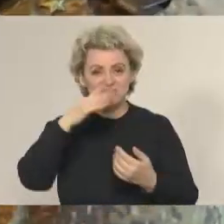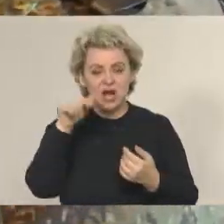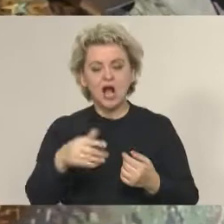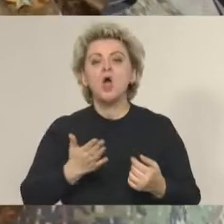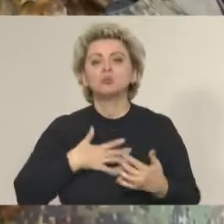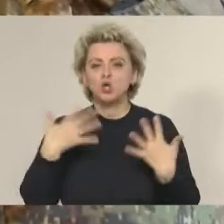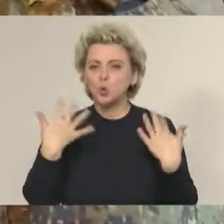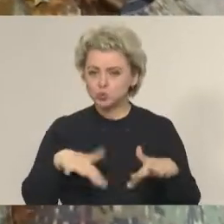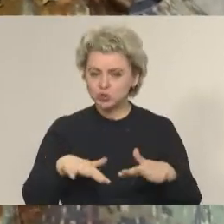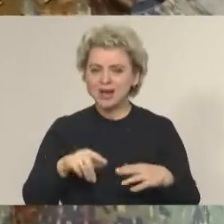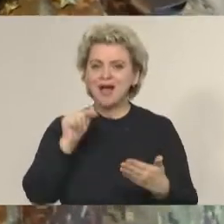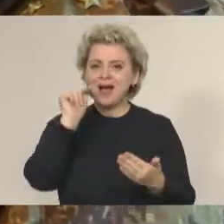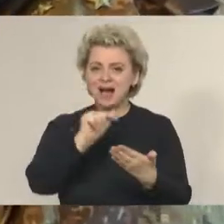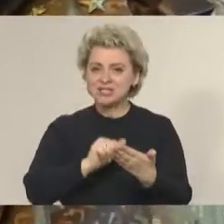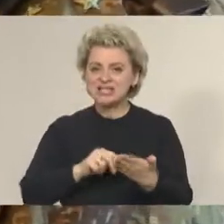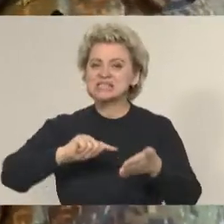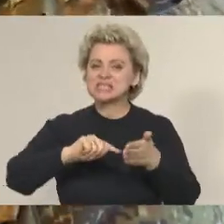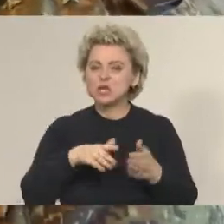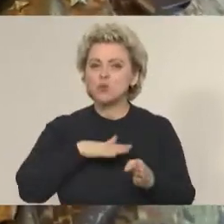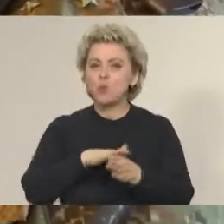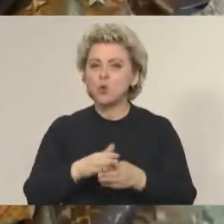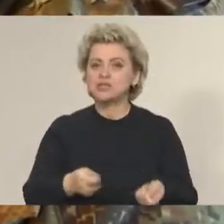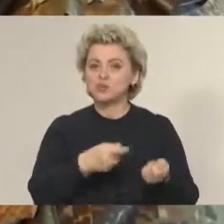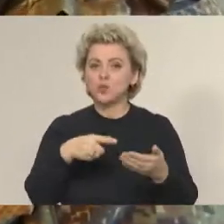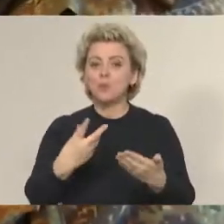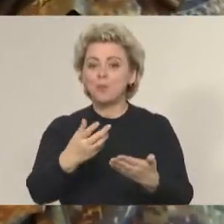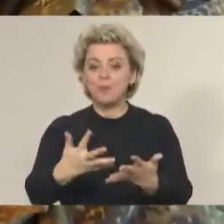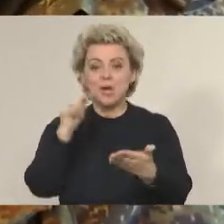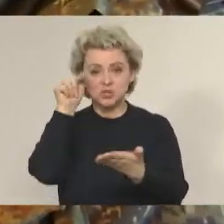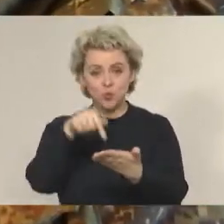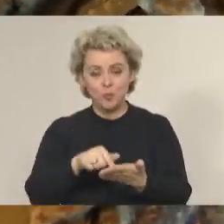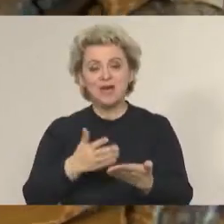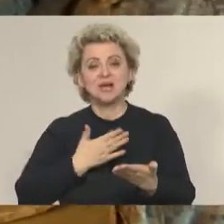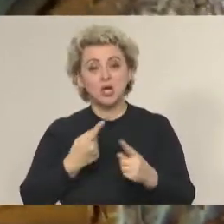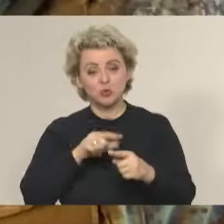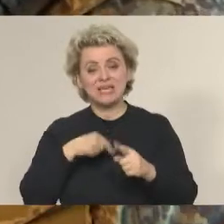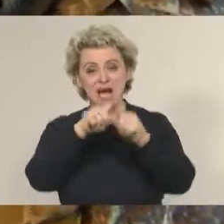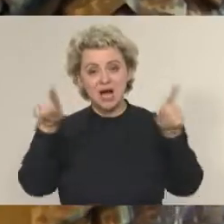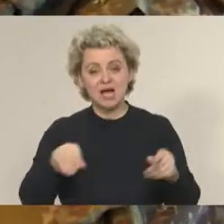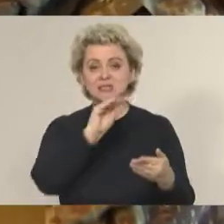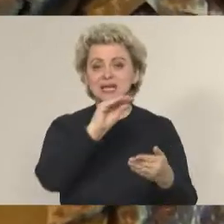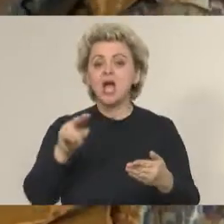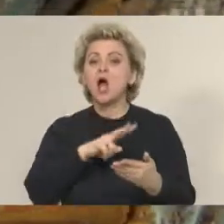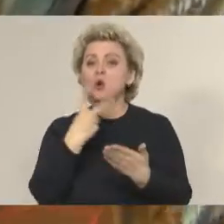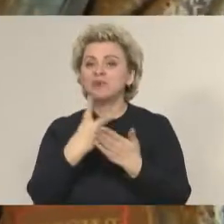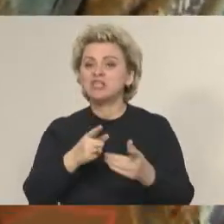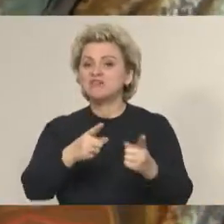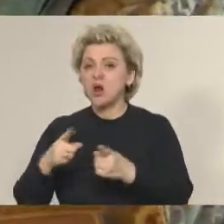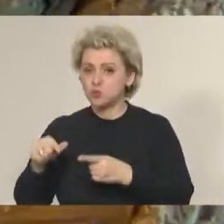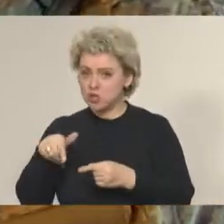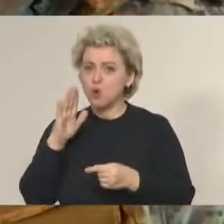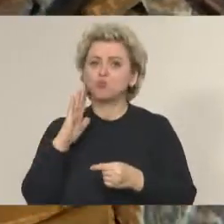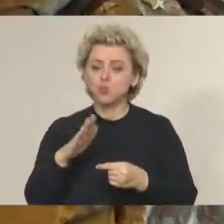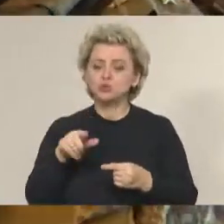«Мне уже координаты цели полностью приходят, которые я наношу на карту, определяю, какой вид вооружения